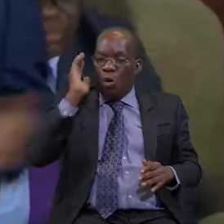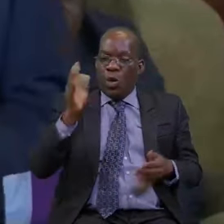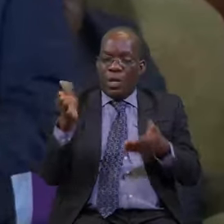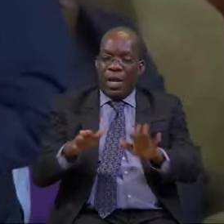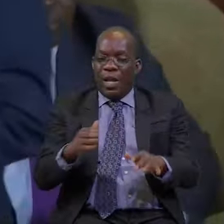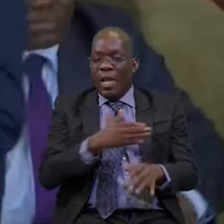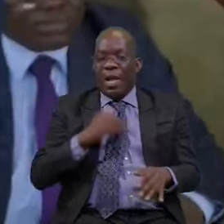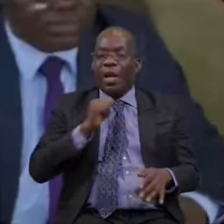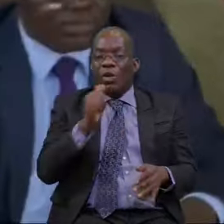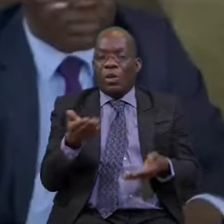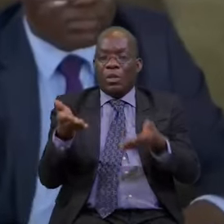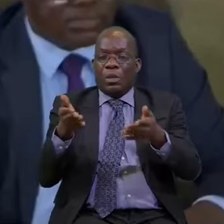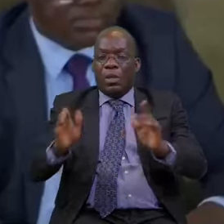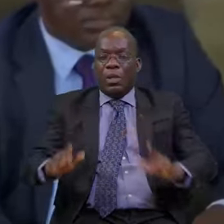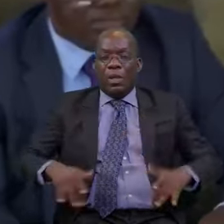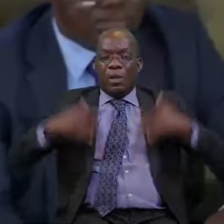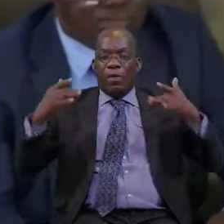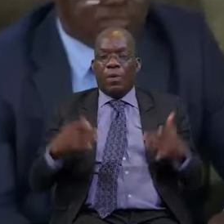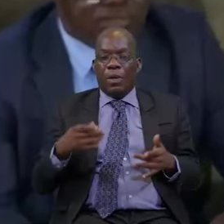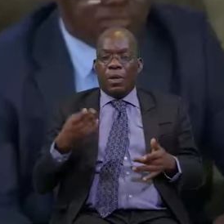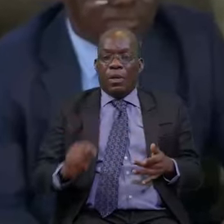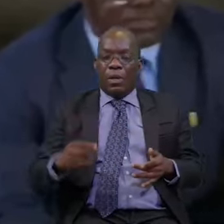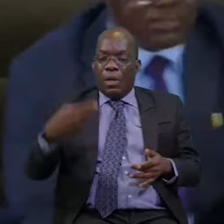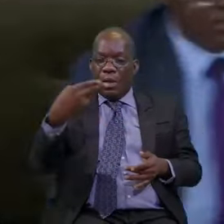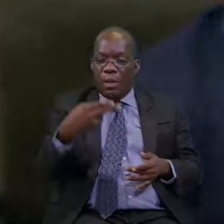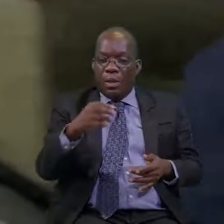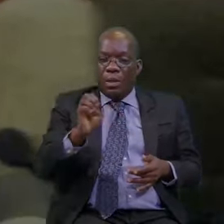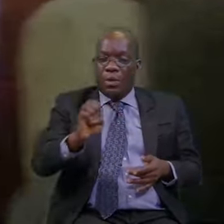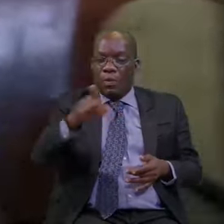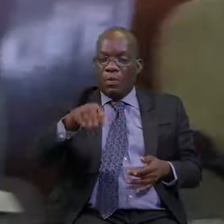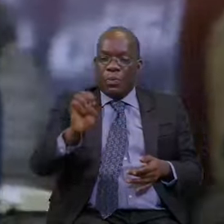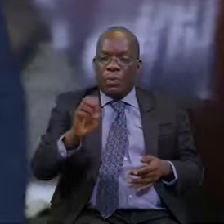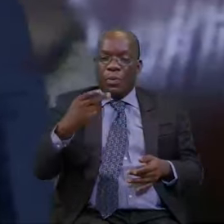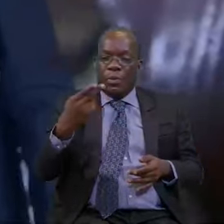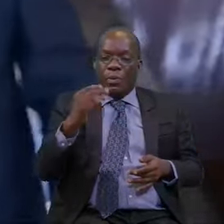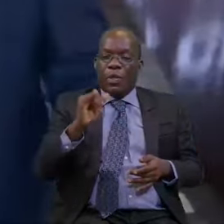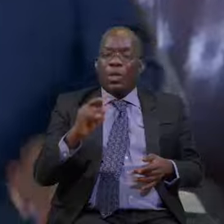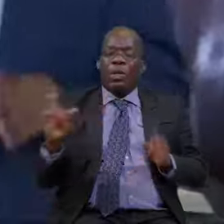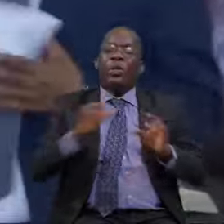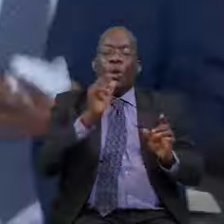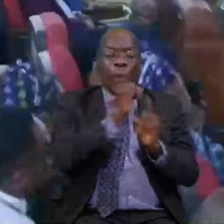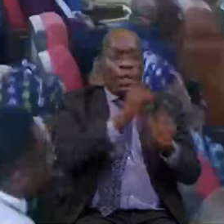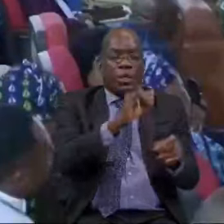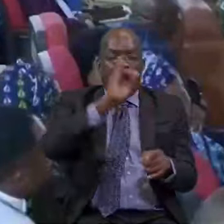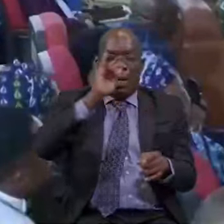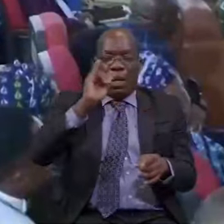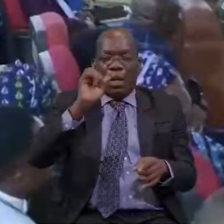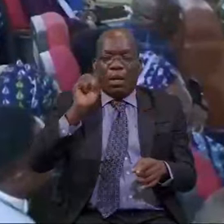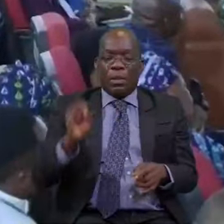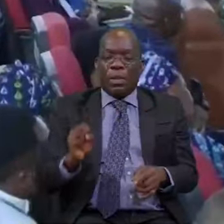vivras pas. Ézéchia, et il ne lui a pas